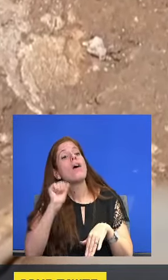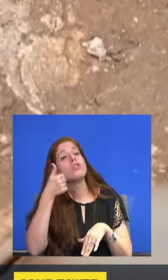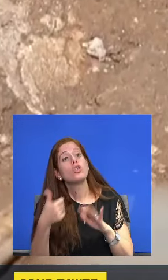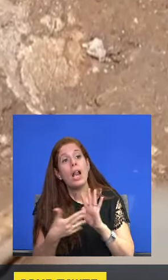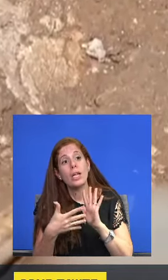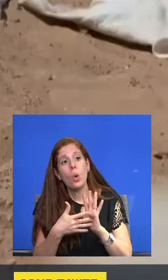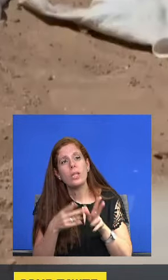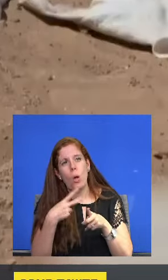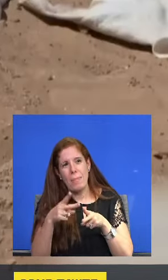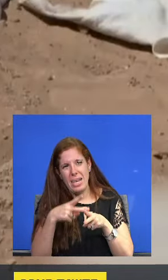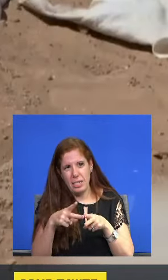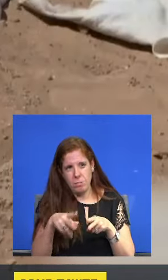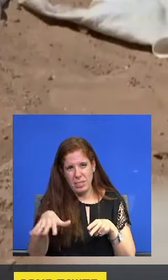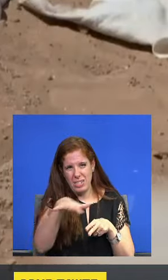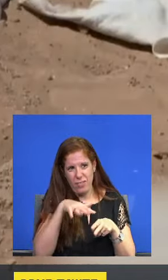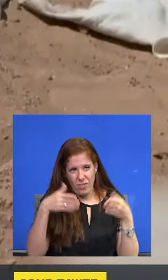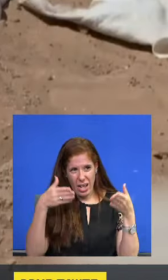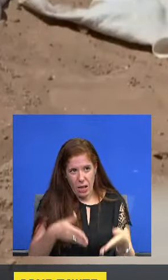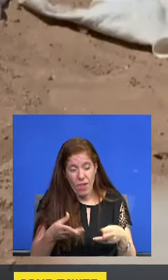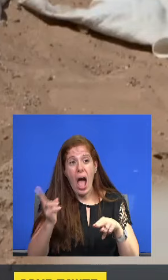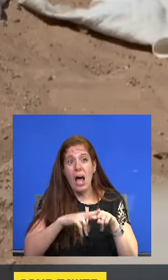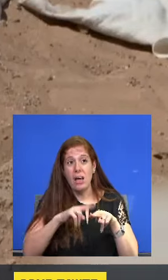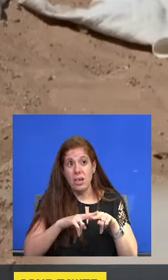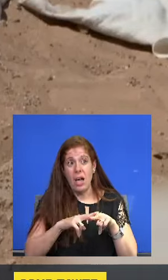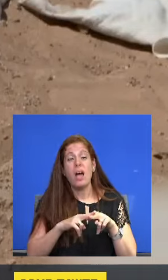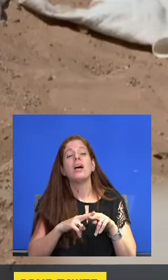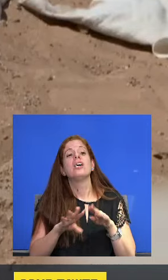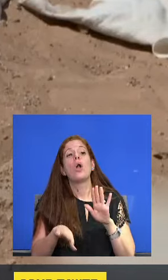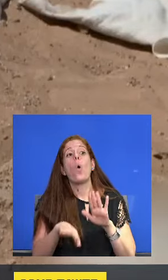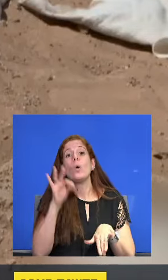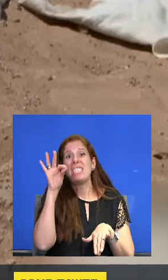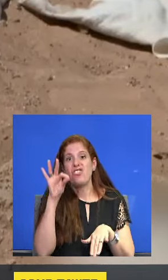حوالين القبر، بعدين المرحله الثانيه هي مرحله كشف عن